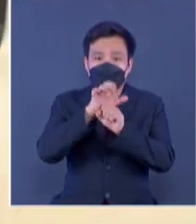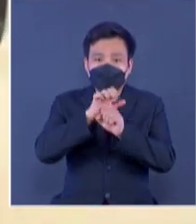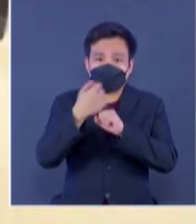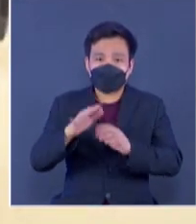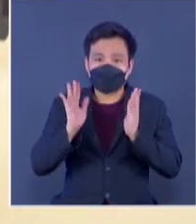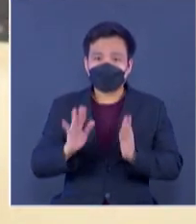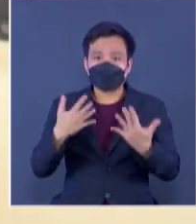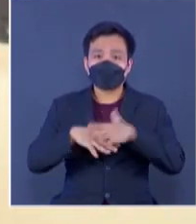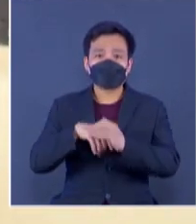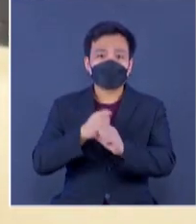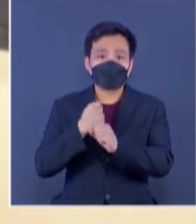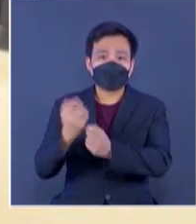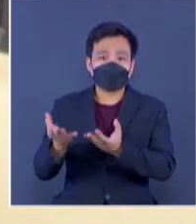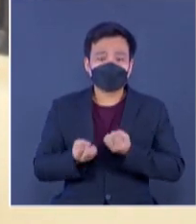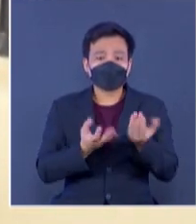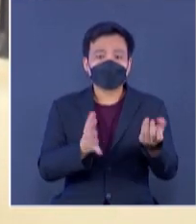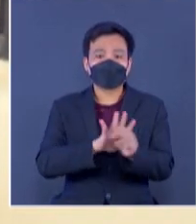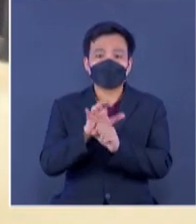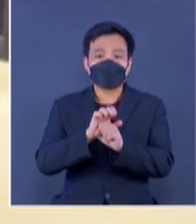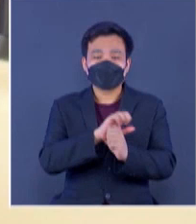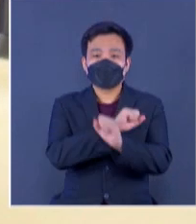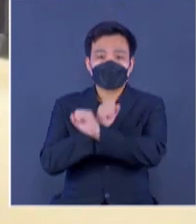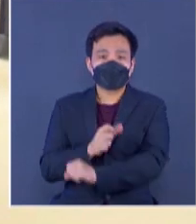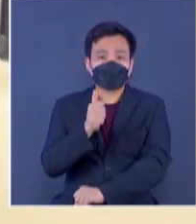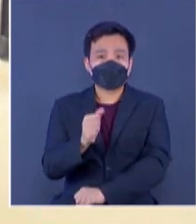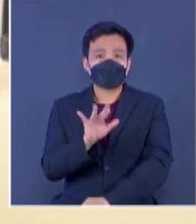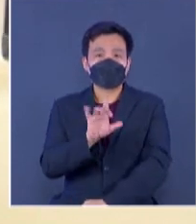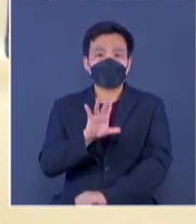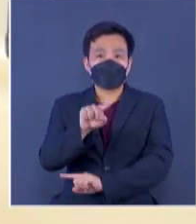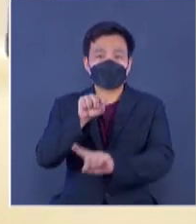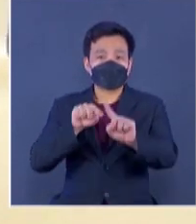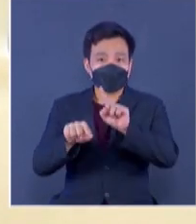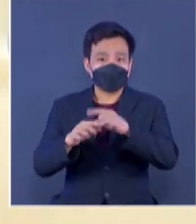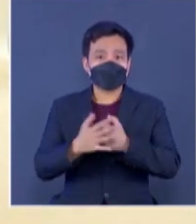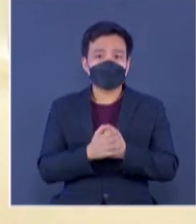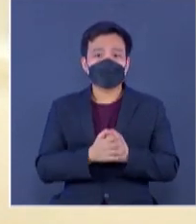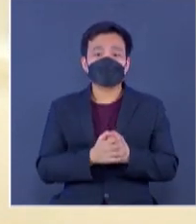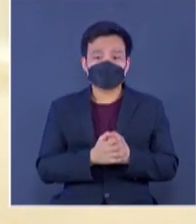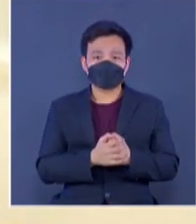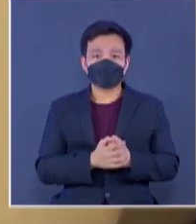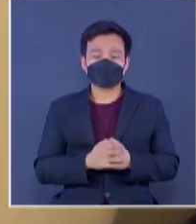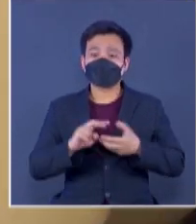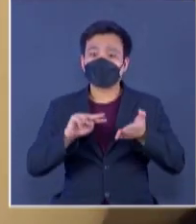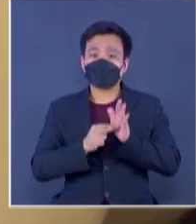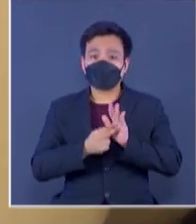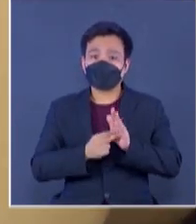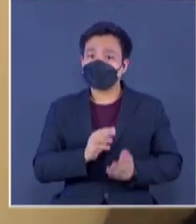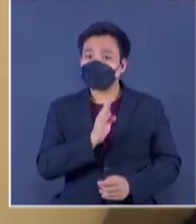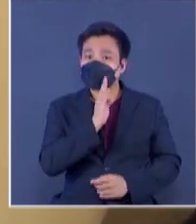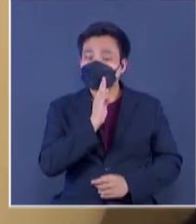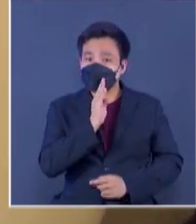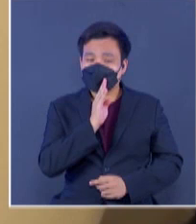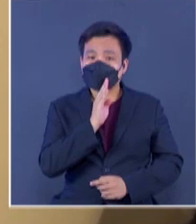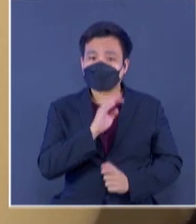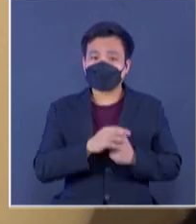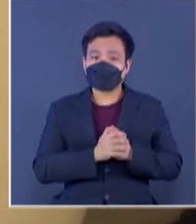ที่ผู้ปฏิบัติงานรับส่งผู้ป่วยเนี่ยสามารถป้องกันได้ 100% ทำให้เจ้าหน้าที่ที่มีมาปฏิบัติงานนะ